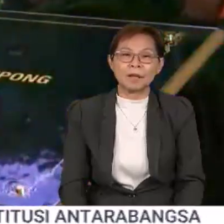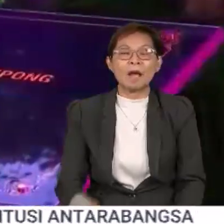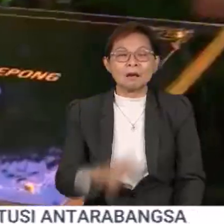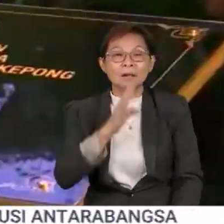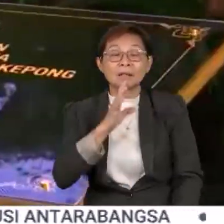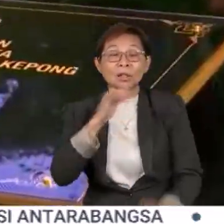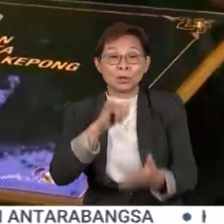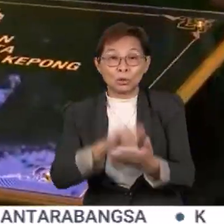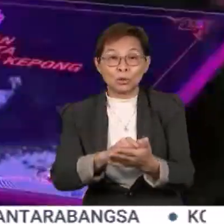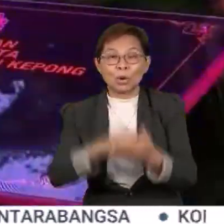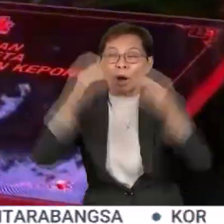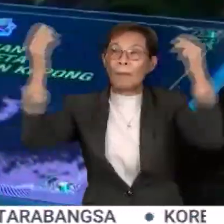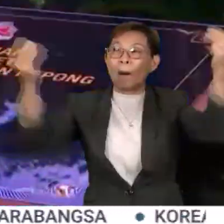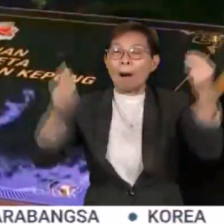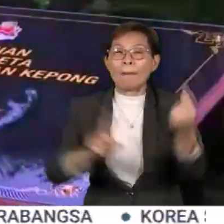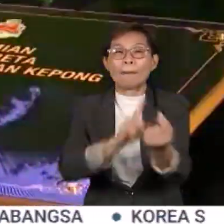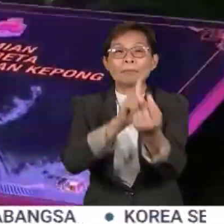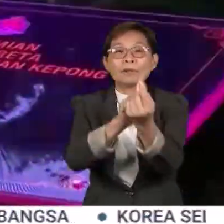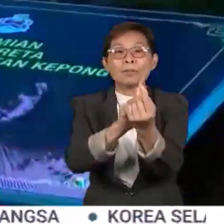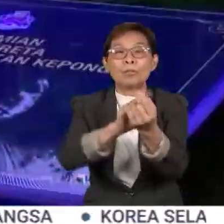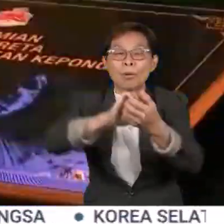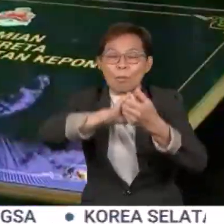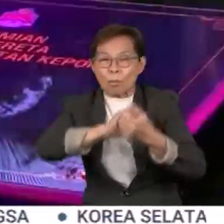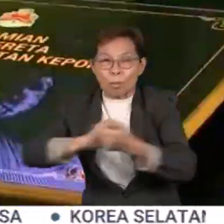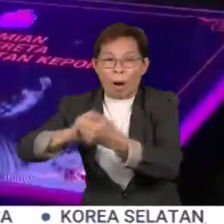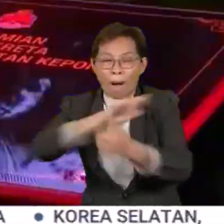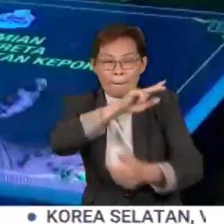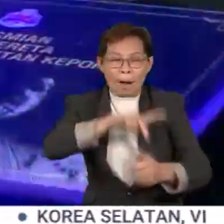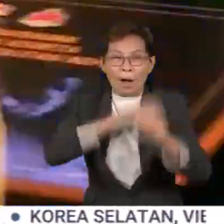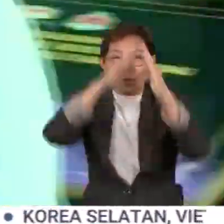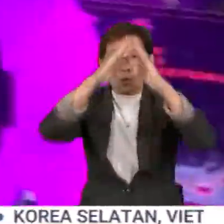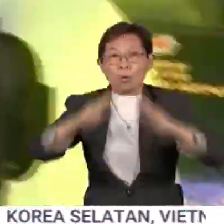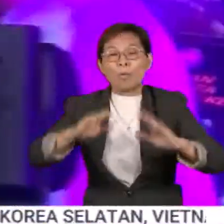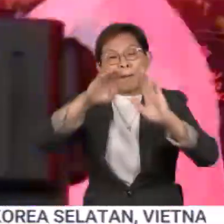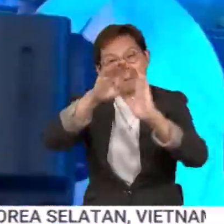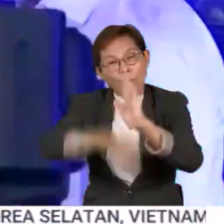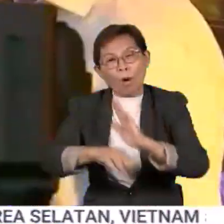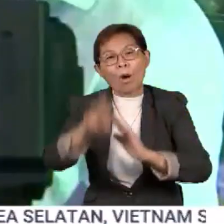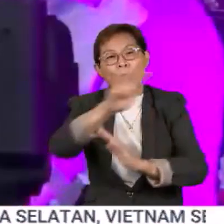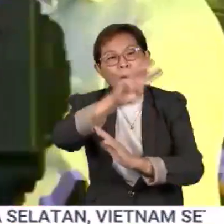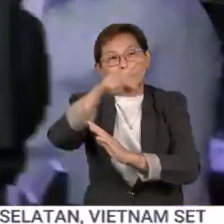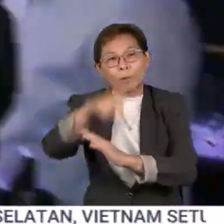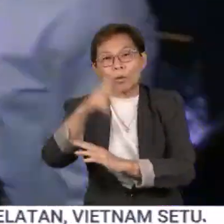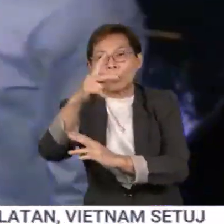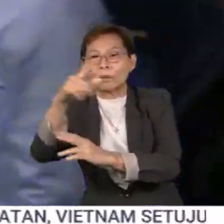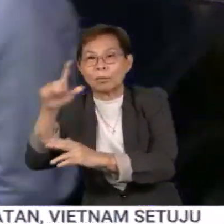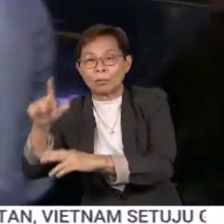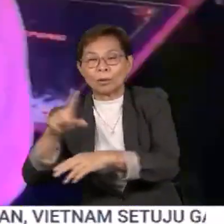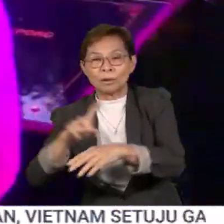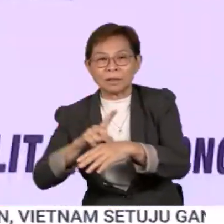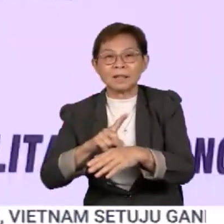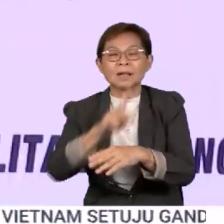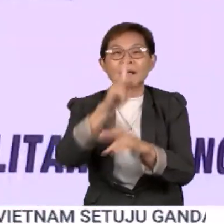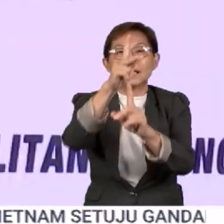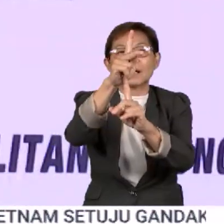Beliau berkata demikian pada majlis temu mesra bersama pemilik rumah mampu milik wilayah Persekutuan Kuala Lumpur di Kepong.